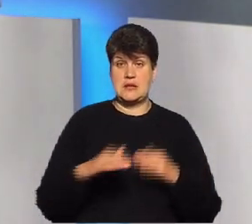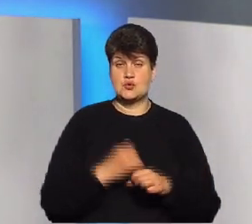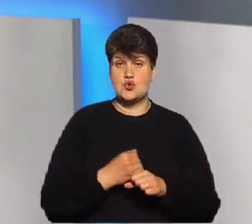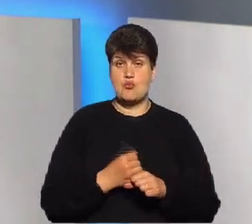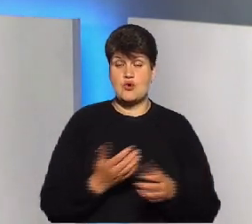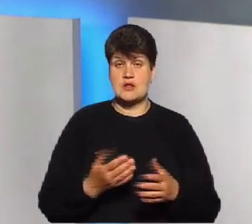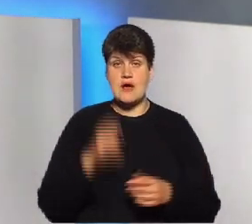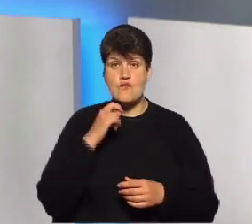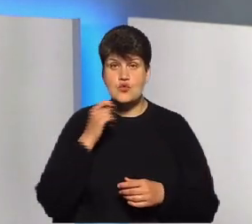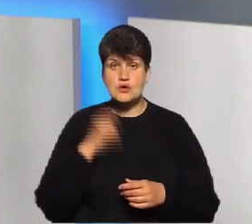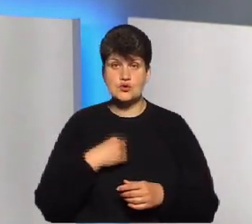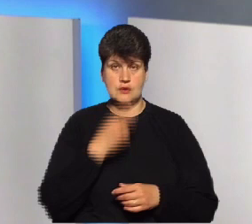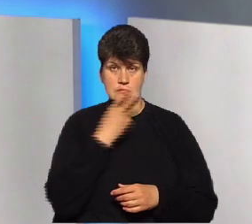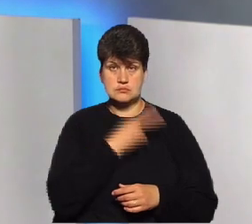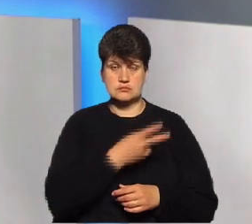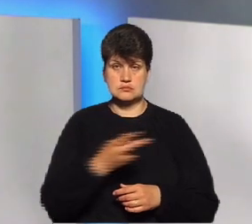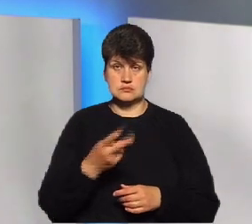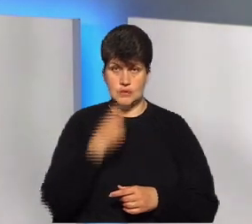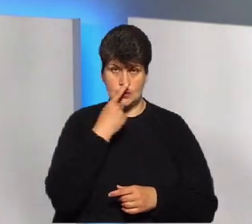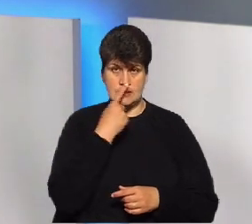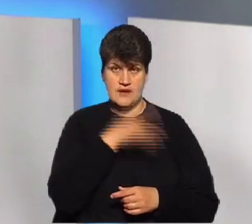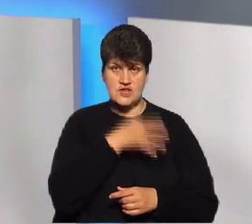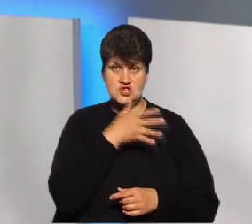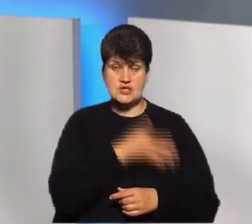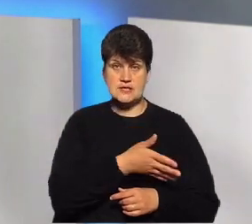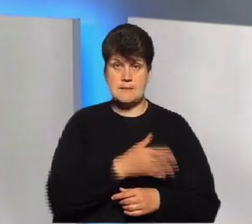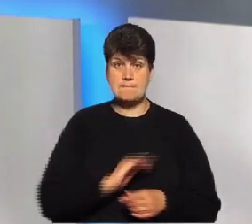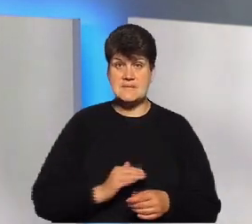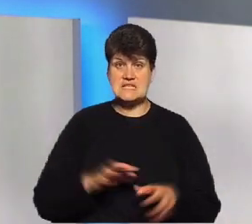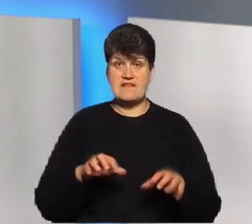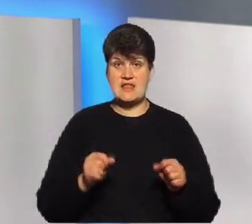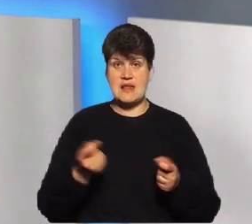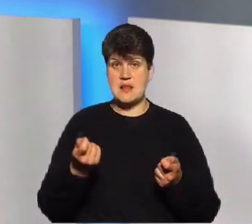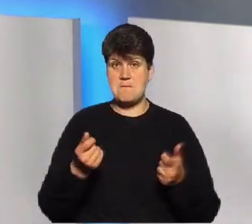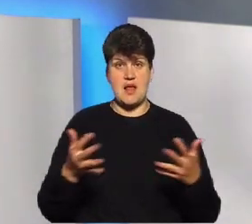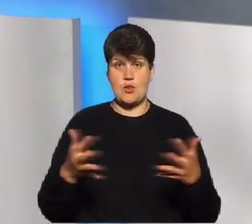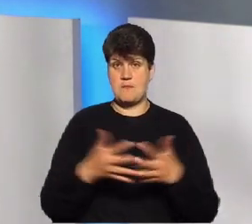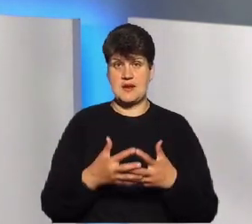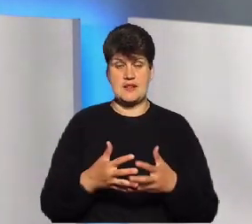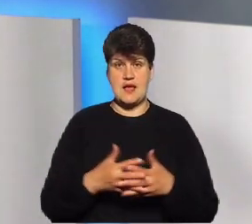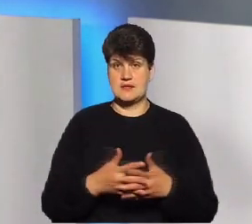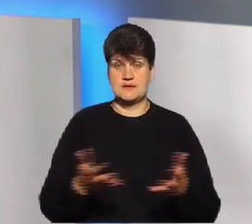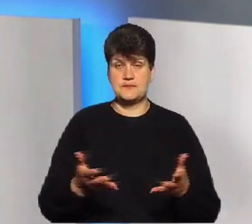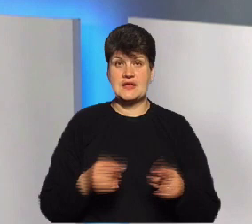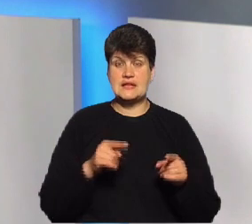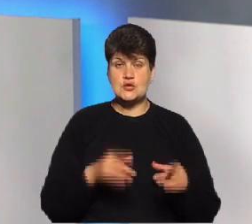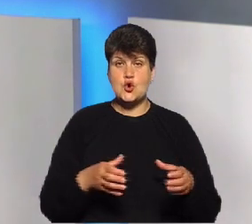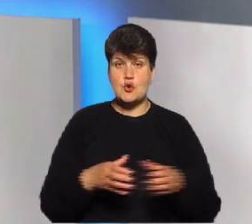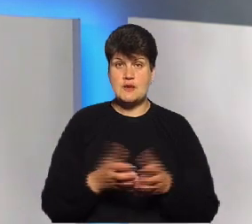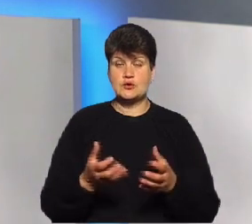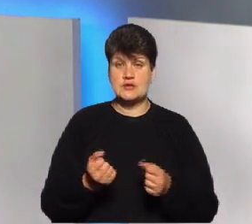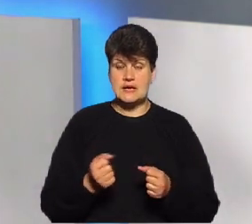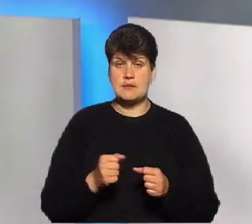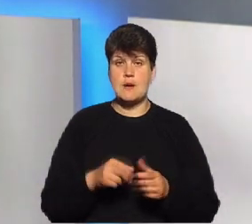що я помітив, до недавніх часів бізнес і влада дуже мало перетиналися. І зараз те, що громади отримують податок на дохід фізичної